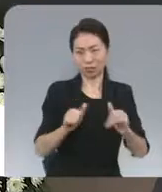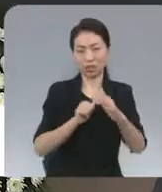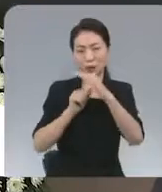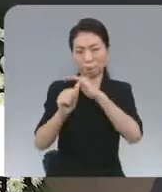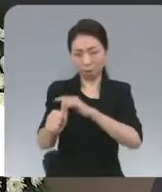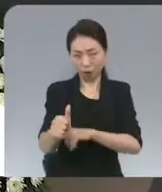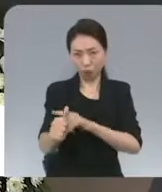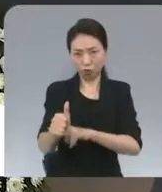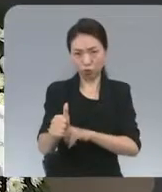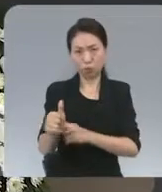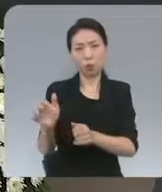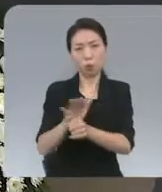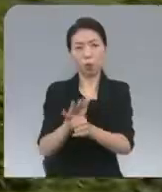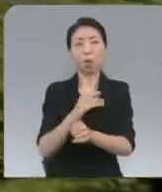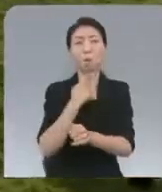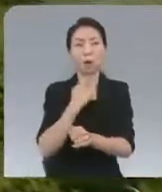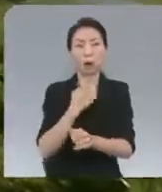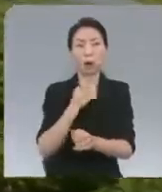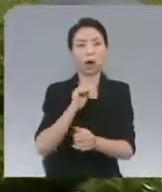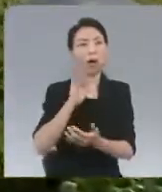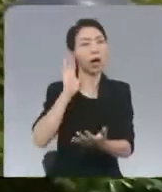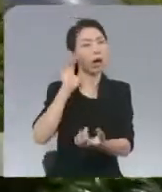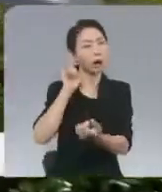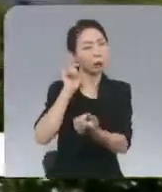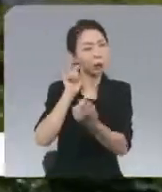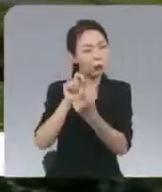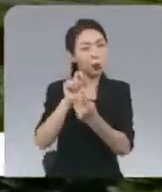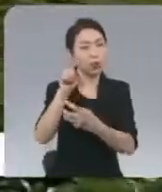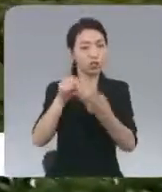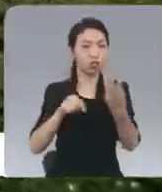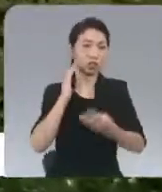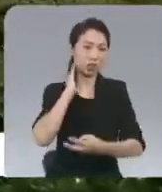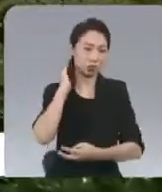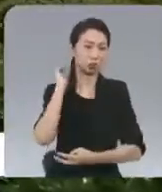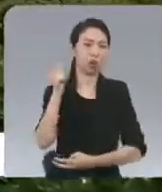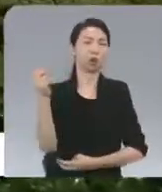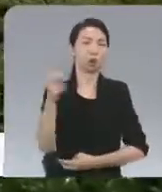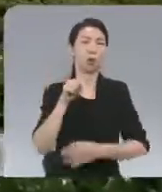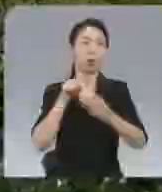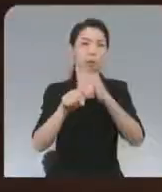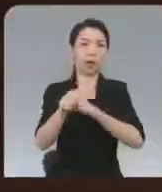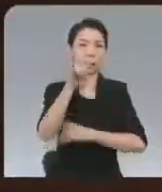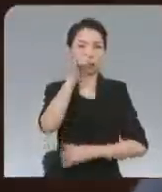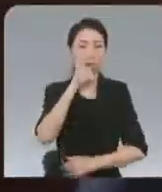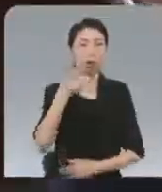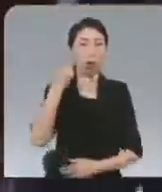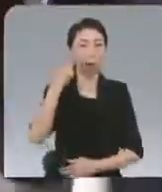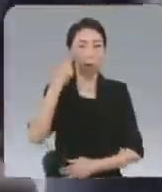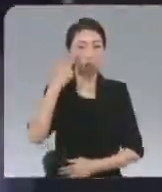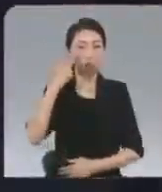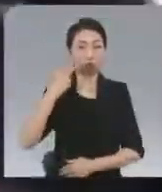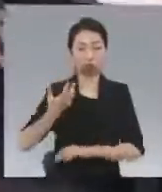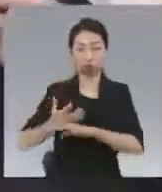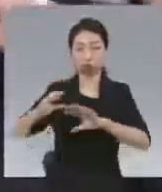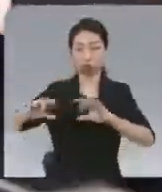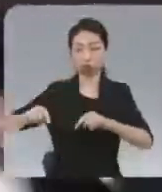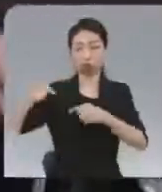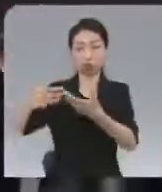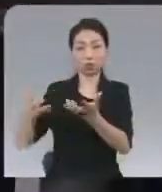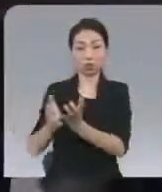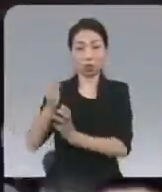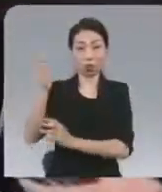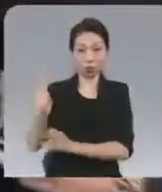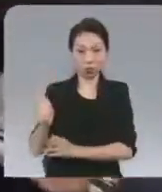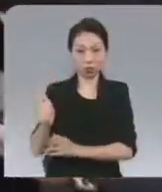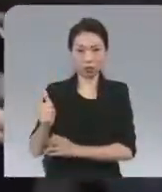tháng 7 Ngoại trưởng Hàn Quốc Bắc tin và chủ tịch quốc hội Kim jong-un đã tới thắp hương viếng của thủ tướng tại bàn thờ đặt ở trụ sở đại sứ